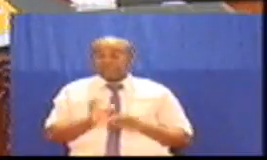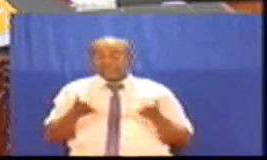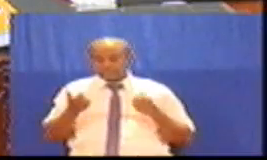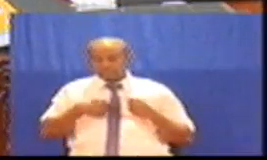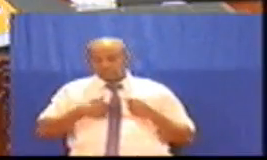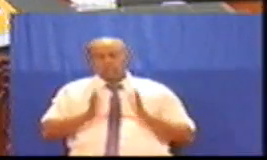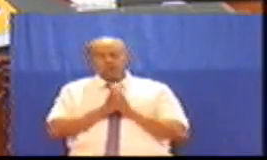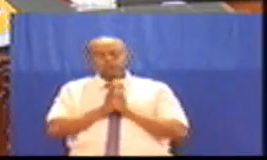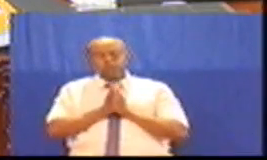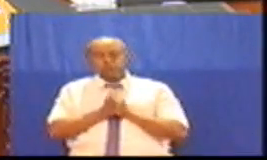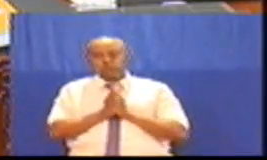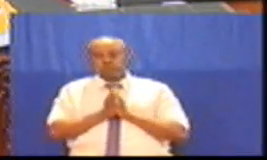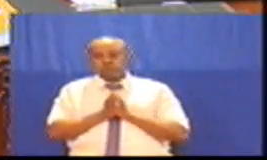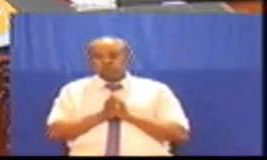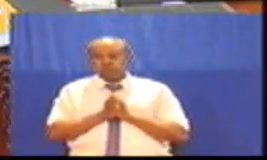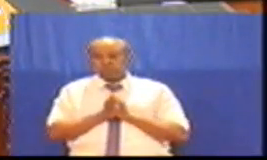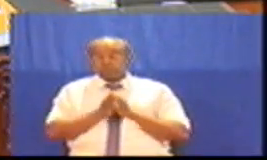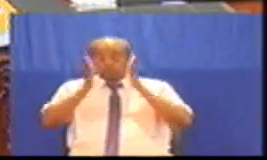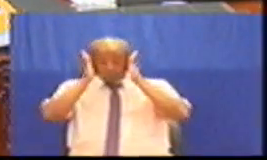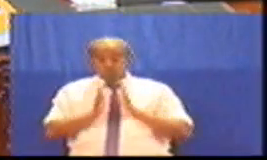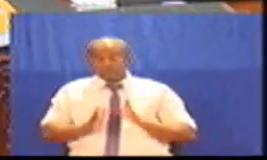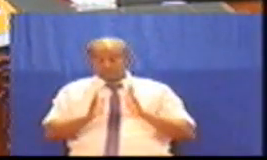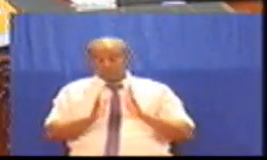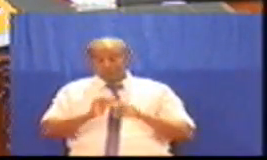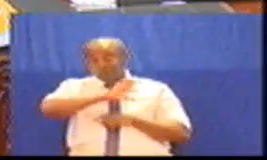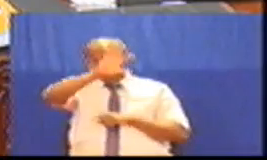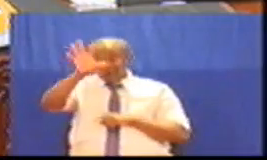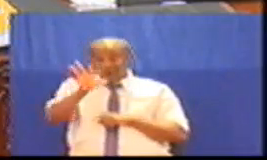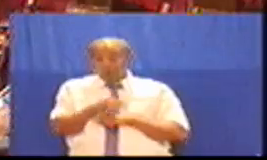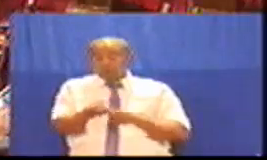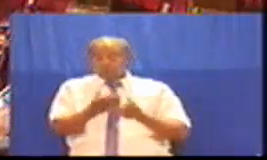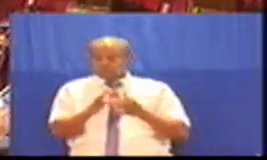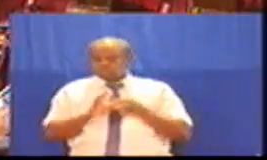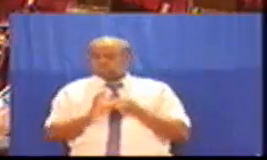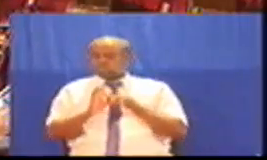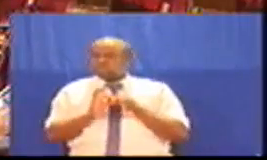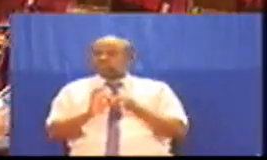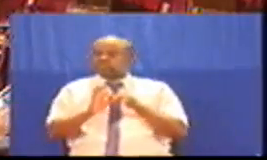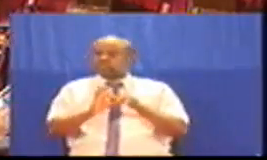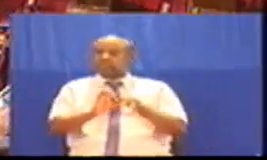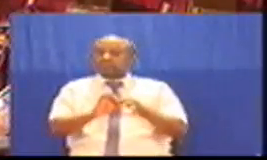Nawashukuru sana waheshimiwa wabunge wote kwa ushirikiano ambao tumeendelea kuwa nao